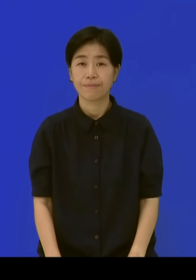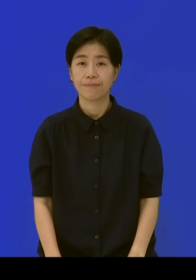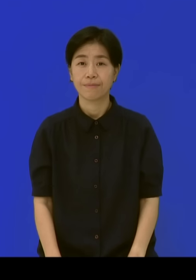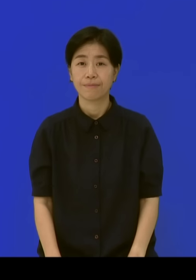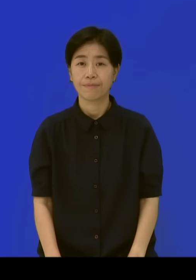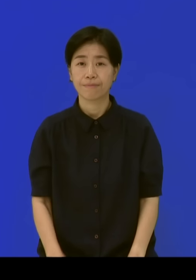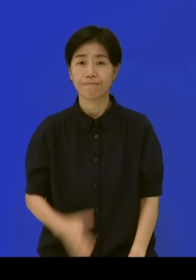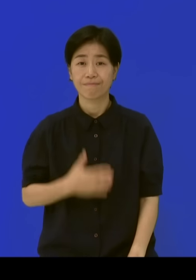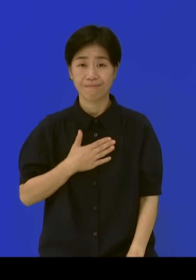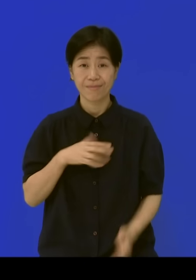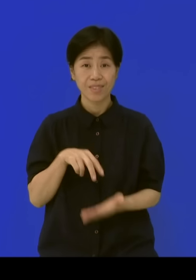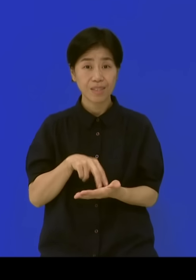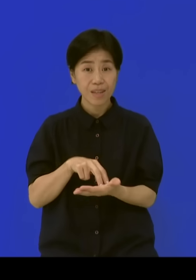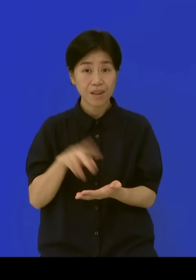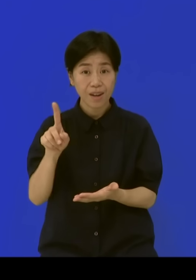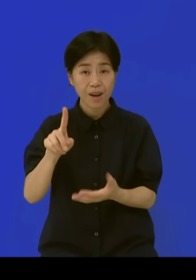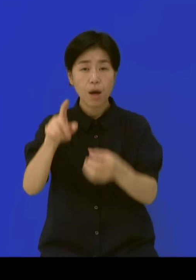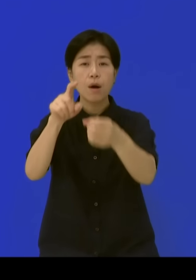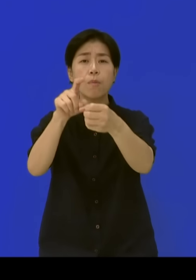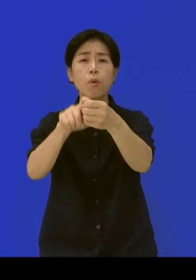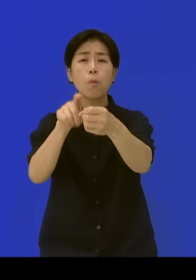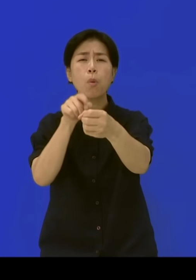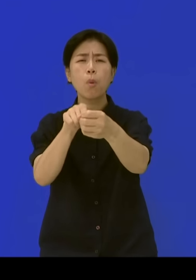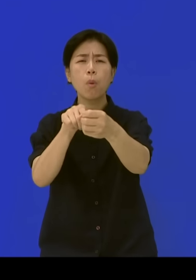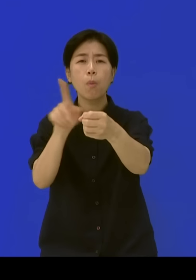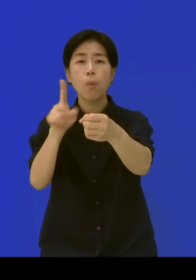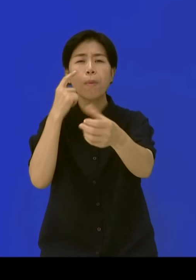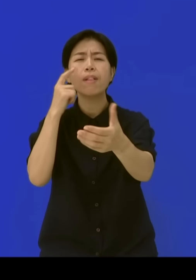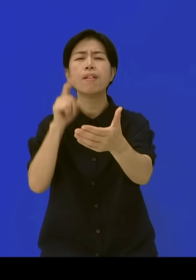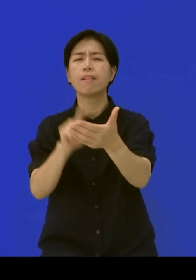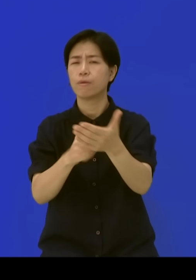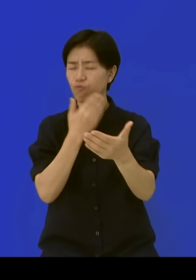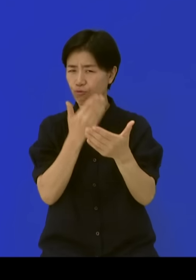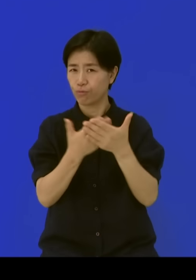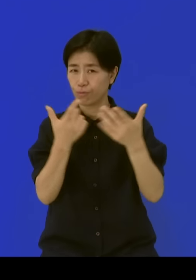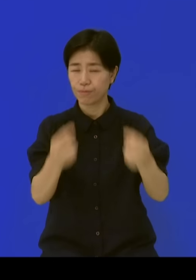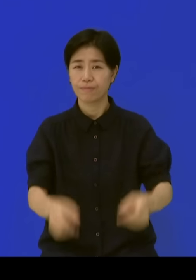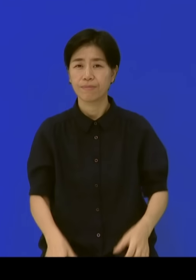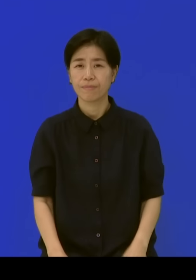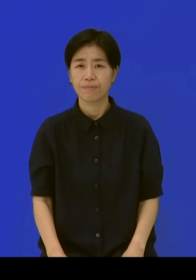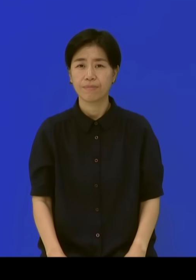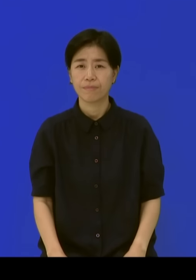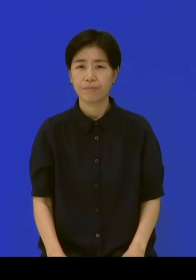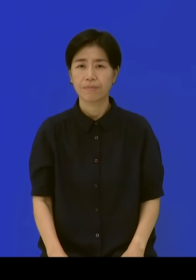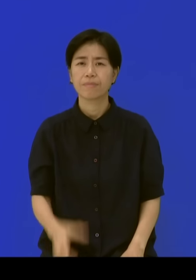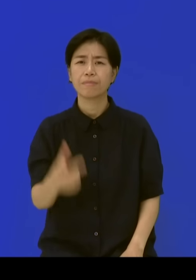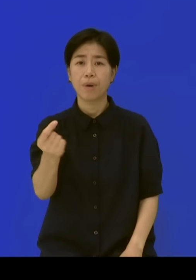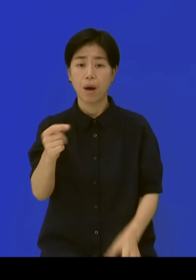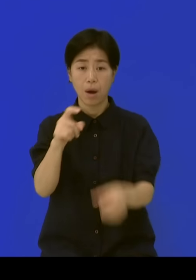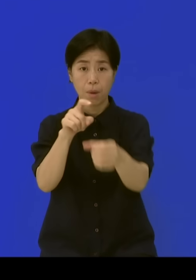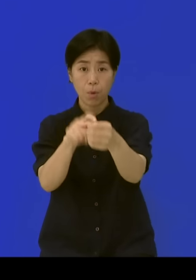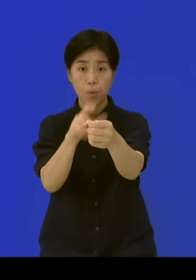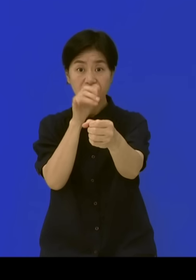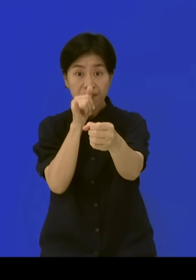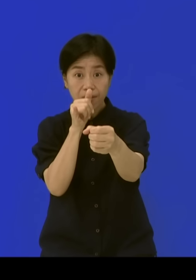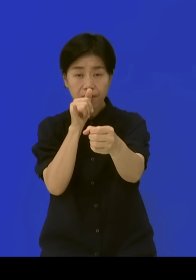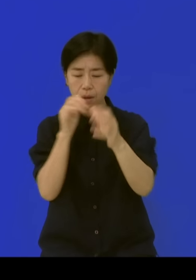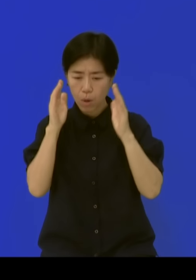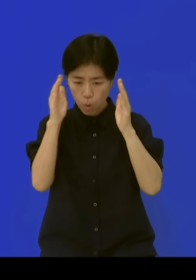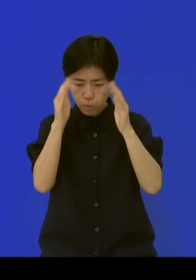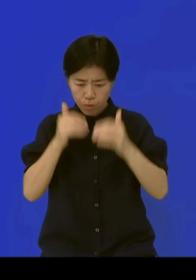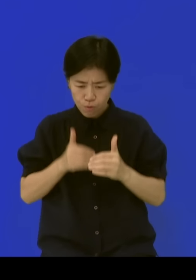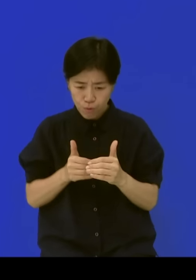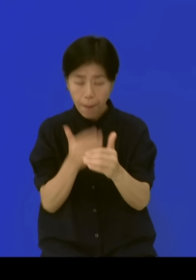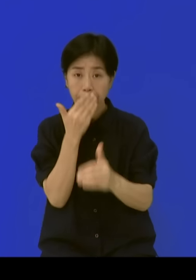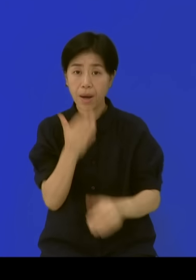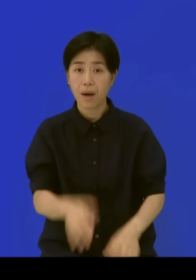글쎄, 저는 목표를 발견하는 게 중요하다고 생각합니다. 중요하죠. 동기부여. 네. 목표가 있어야 공부를 하게 되잖아요. 그죠? 네, 거기까지 맞습니다.